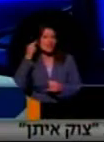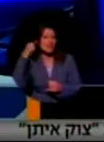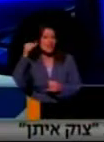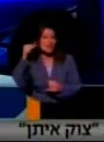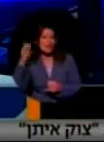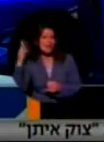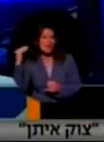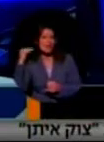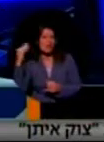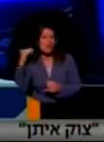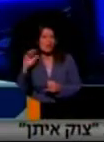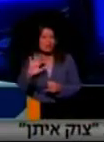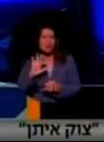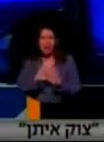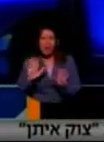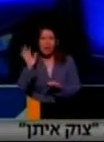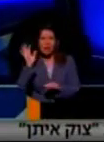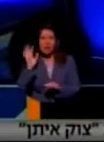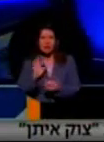אם משנים את ההגדרה מאזעקה,